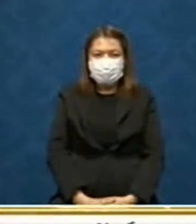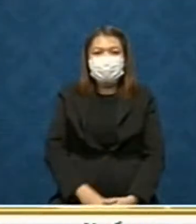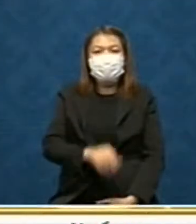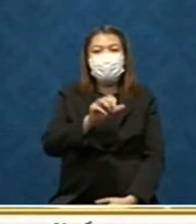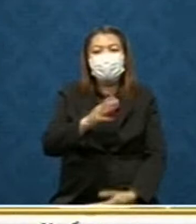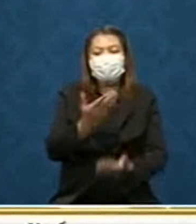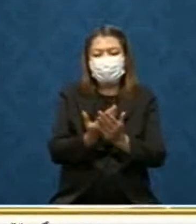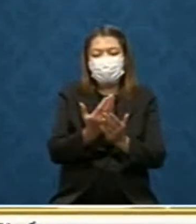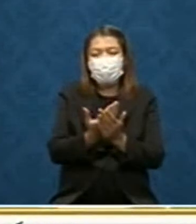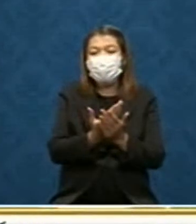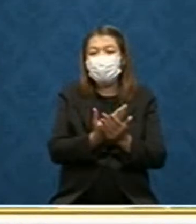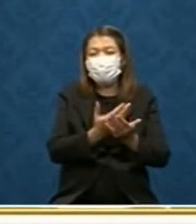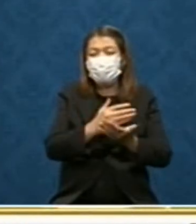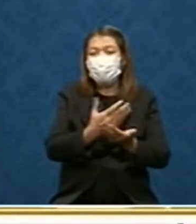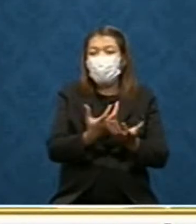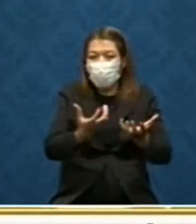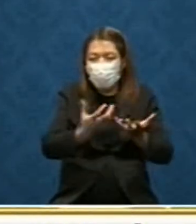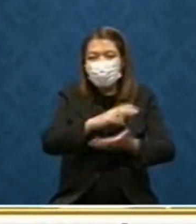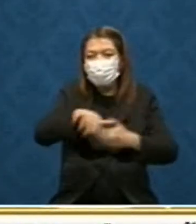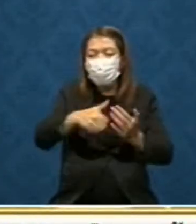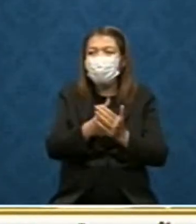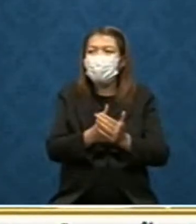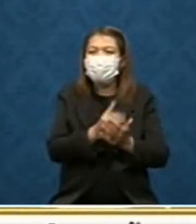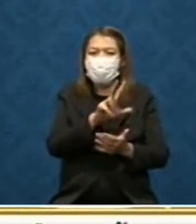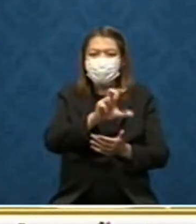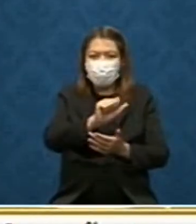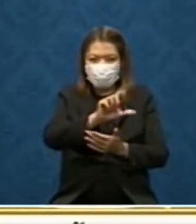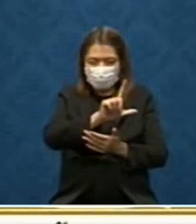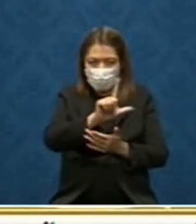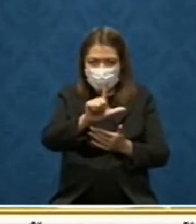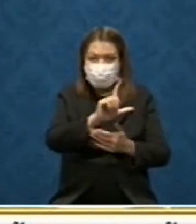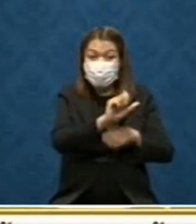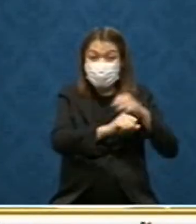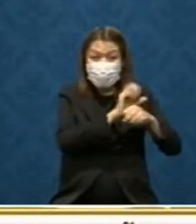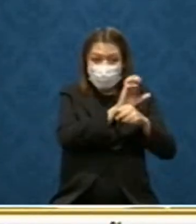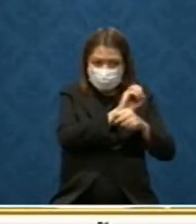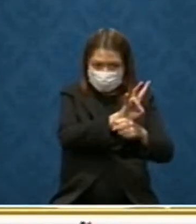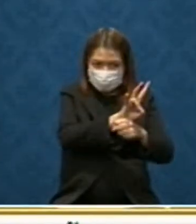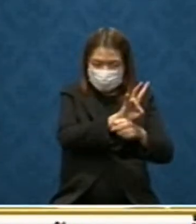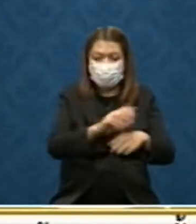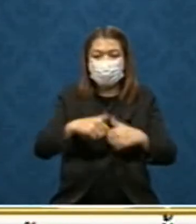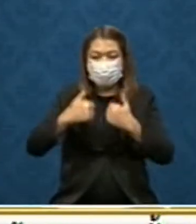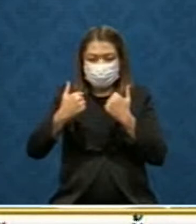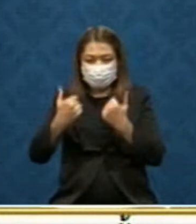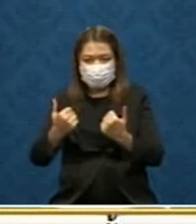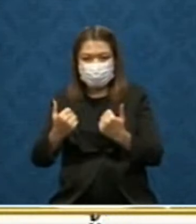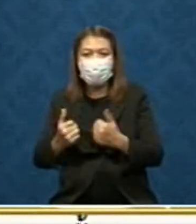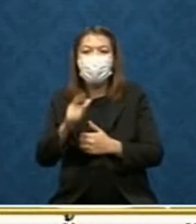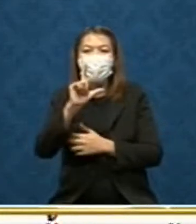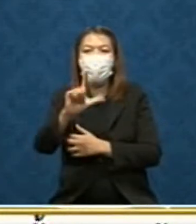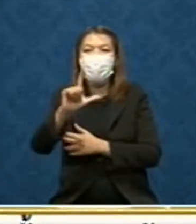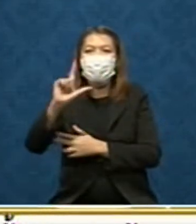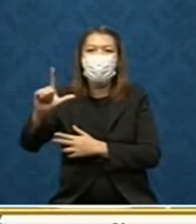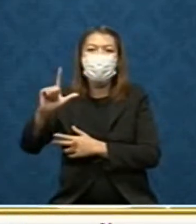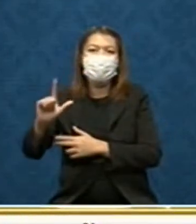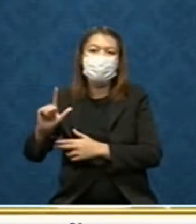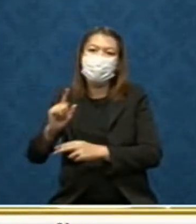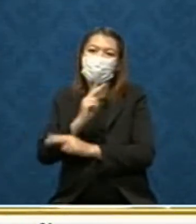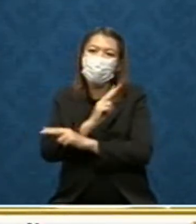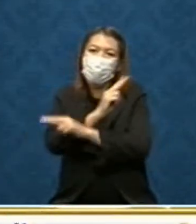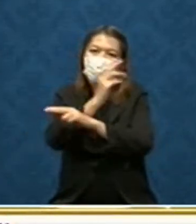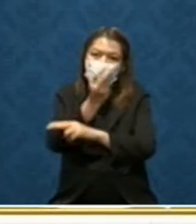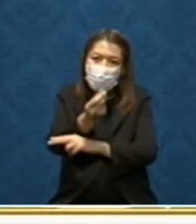สามแสนล้านบาทนั่นตอน 57 วันนี้ล้านล้านบาทขึ้นกี่เทาครับ